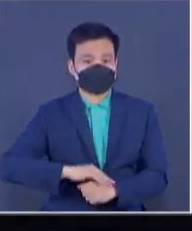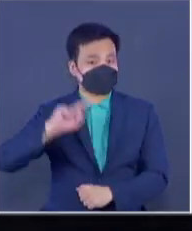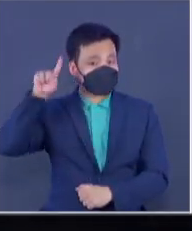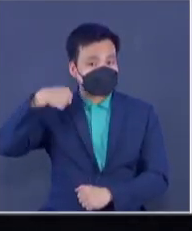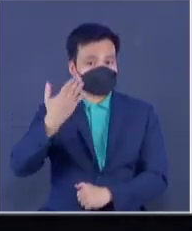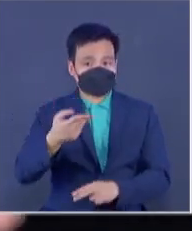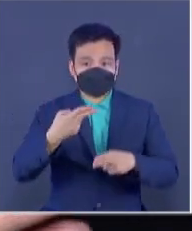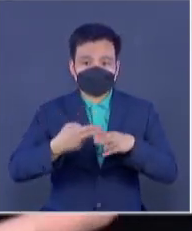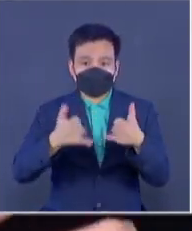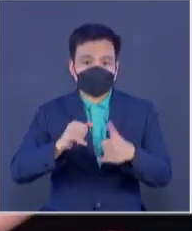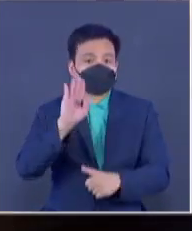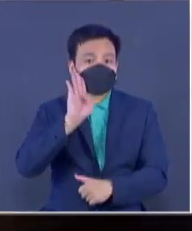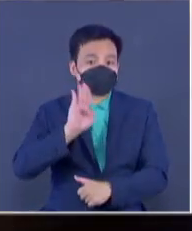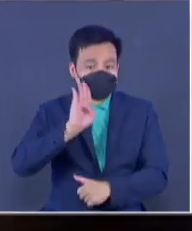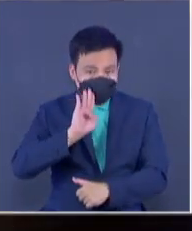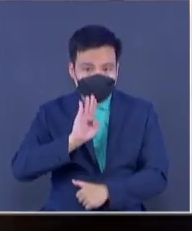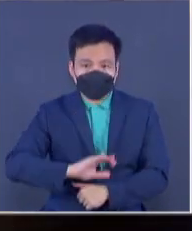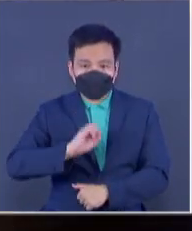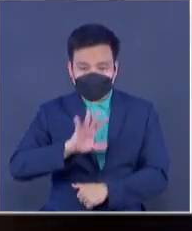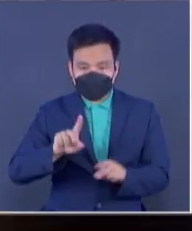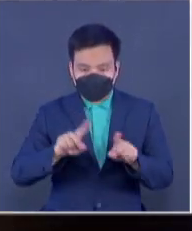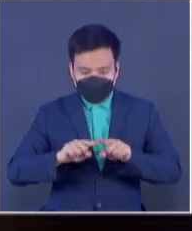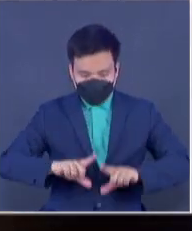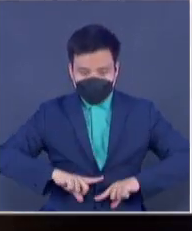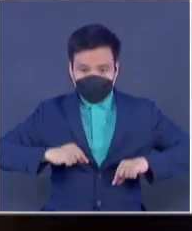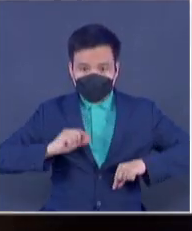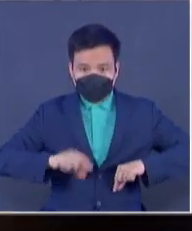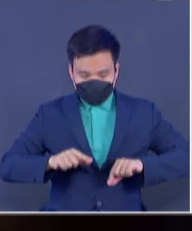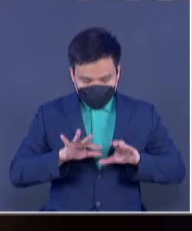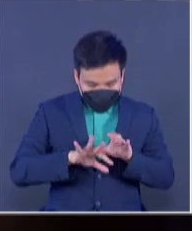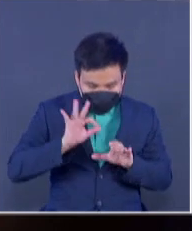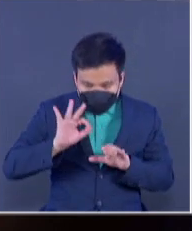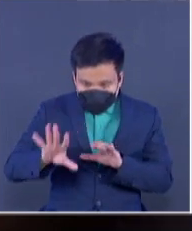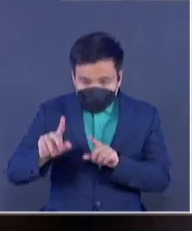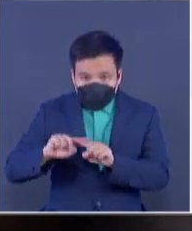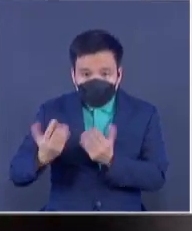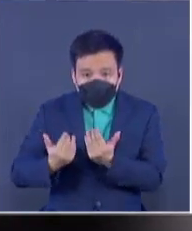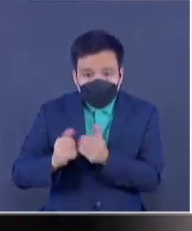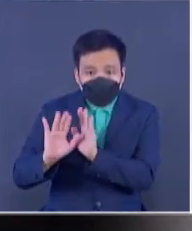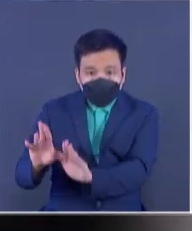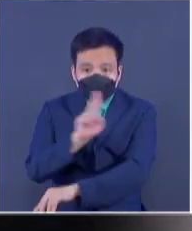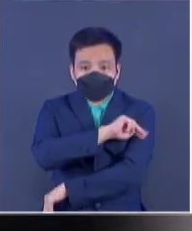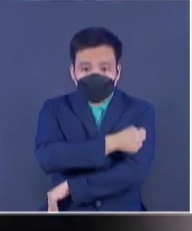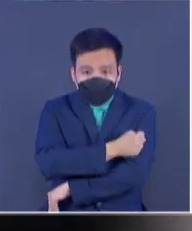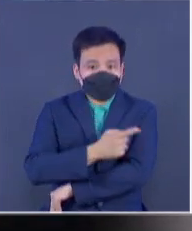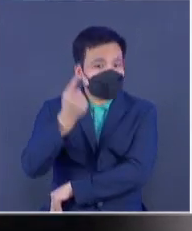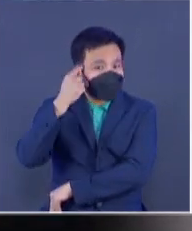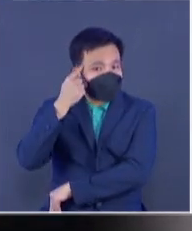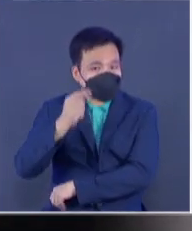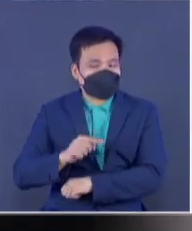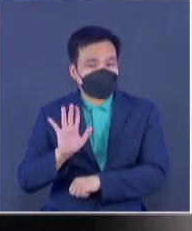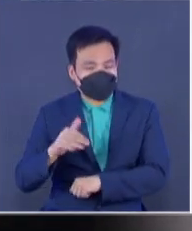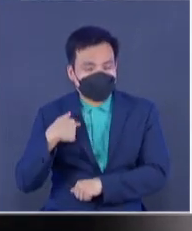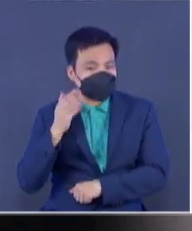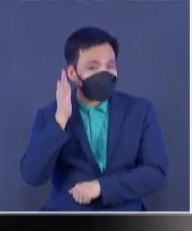สาวน้ำตาลพิจักขณาได้มีการไปฝากไข่ทรงสร้างๆก็ลุ้นค่ะว่าเออเธอจะมีข่าวดีกับหวานใจหนุ่มไผ่พาทิศเร็วๆนี้